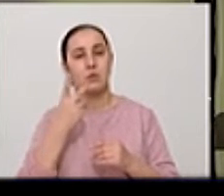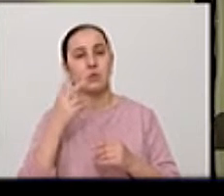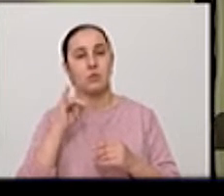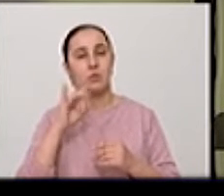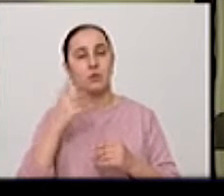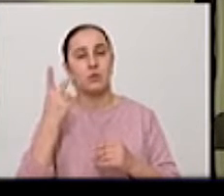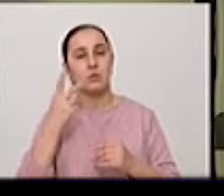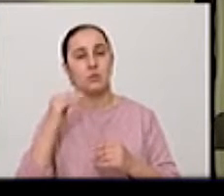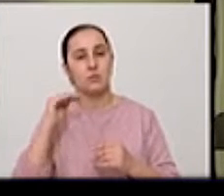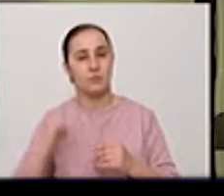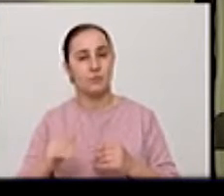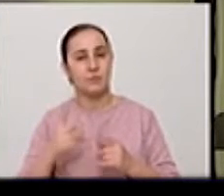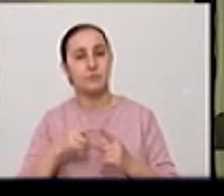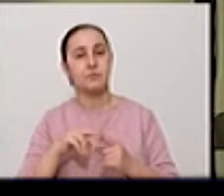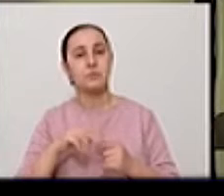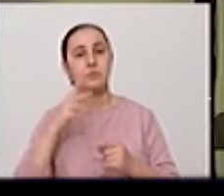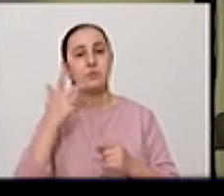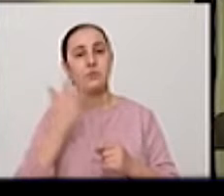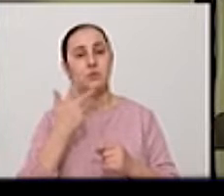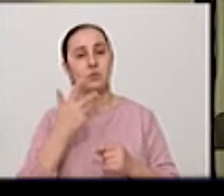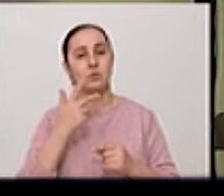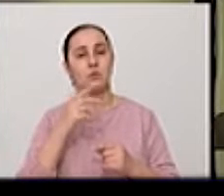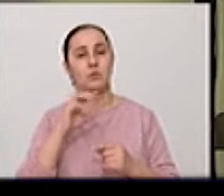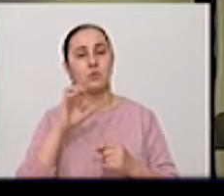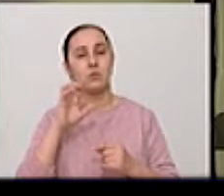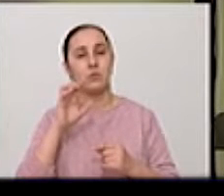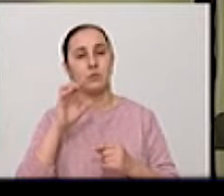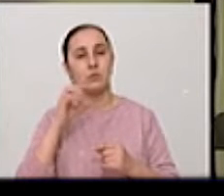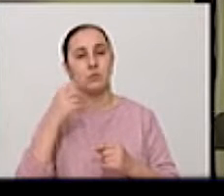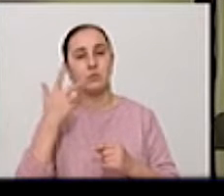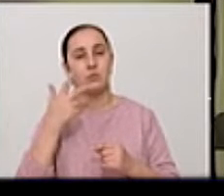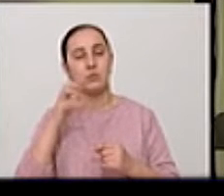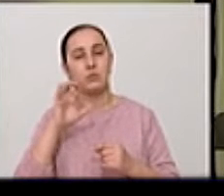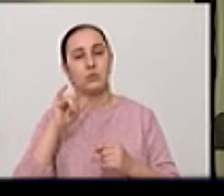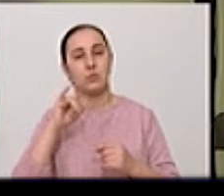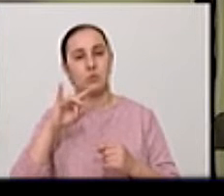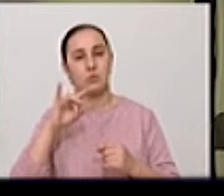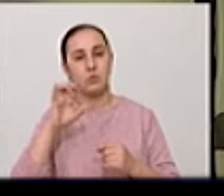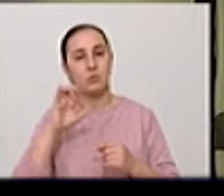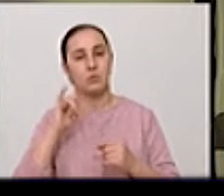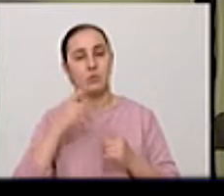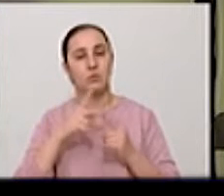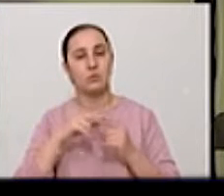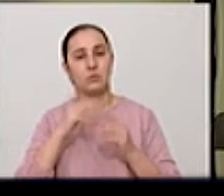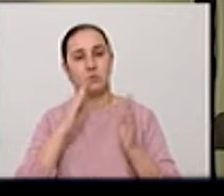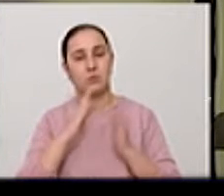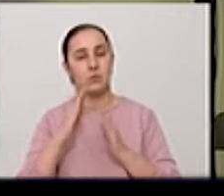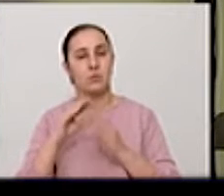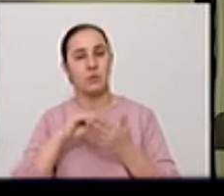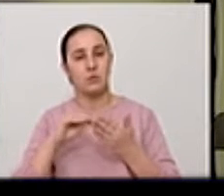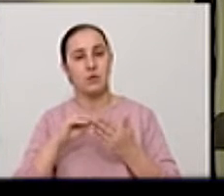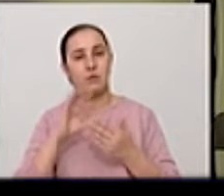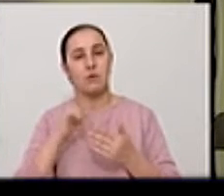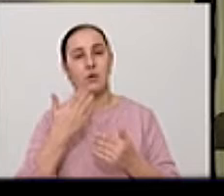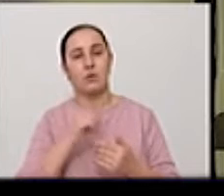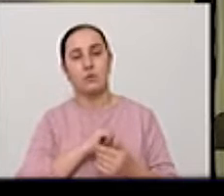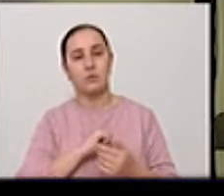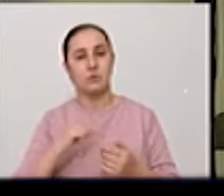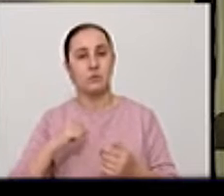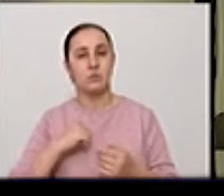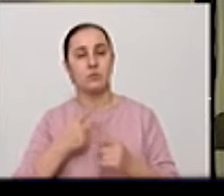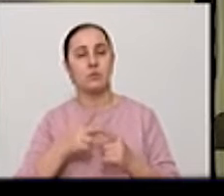ikkinchi bo'g'inga tushadigan so'zlar hamda urg'u oxirgi bo'g'inga tushadigan so'zlar tartibida tartiblab yozasiz va o'zingiz